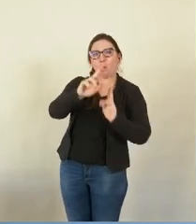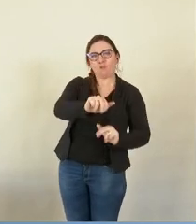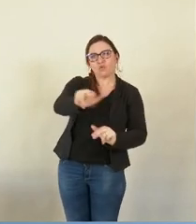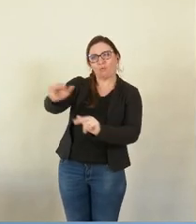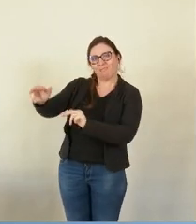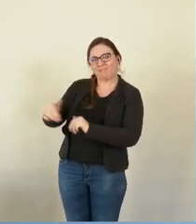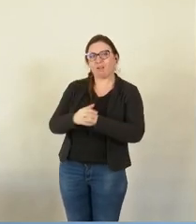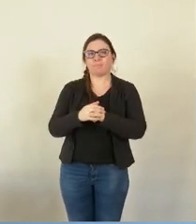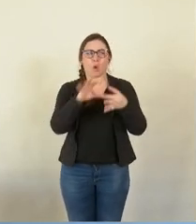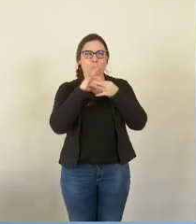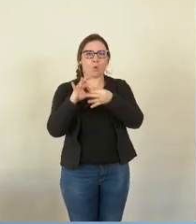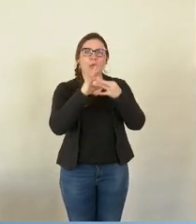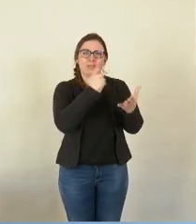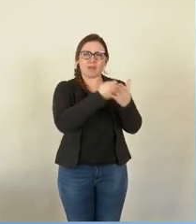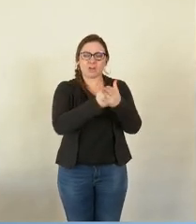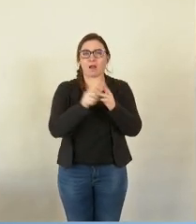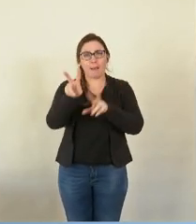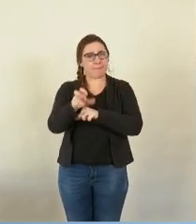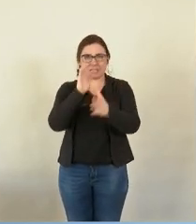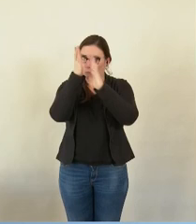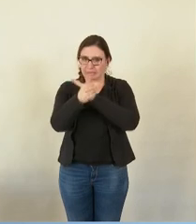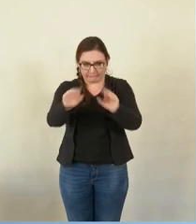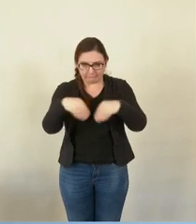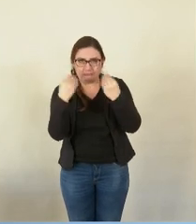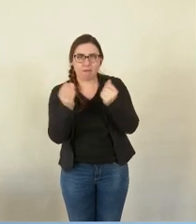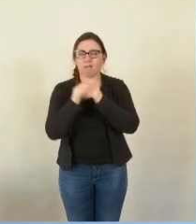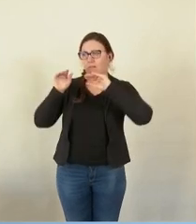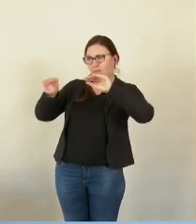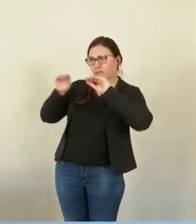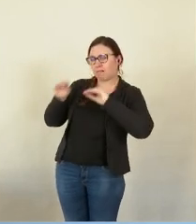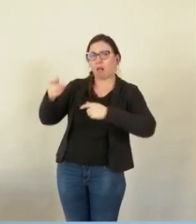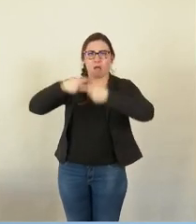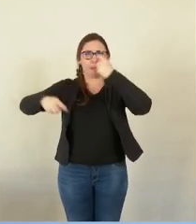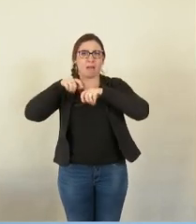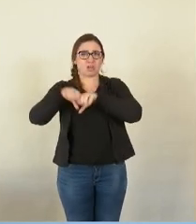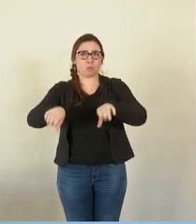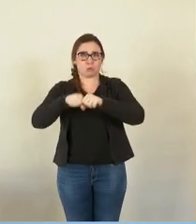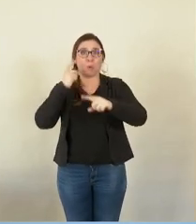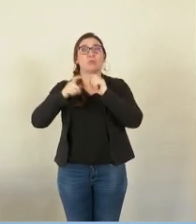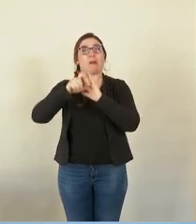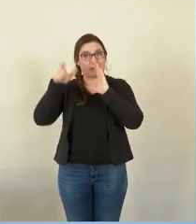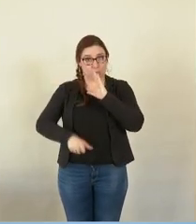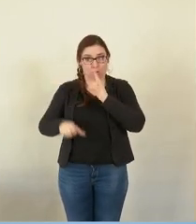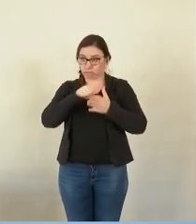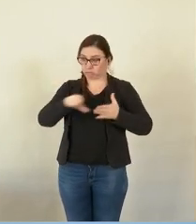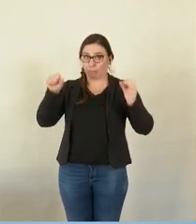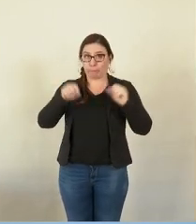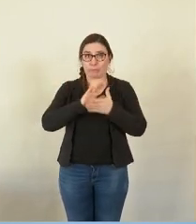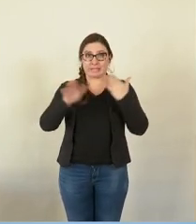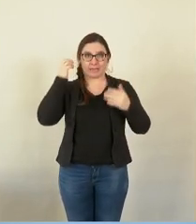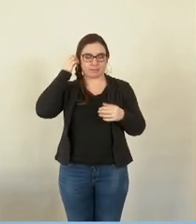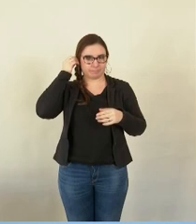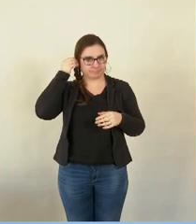coopérative d'achat vente paysan direct magasins marché de producteur et même restauration voici donc